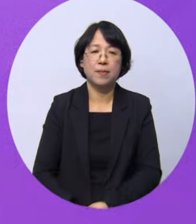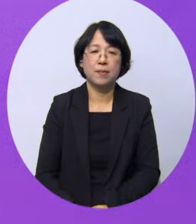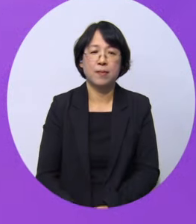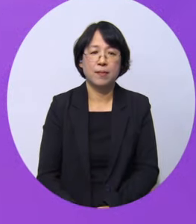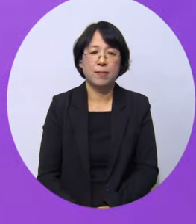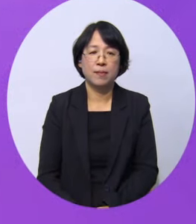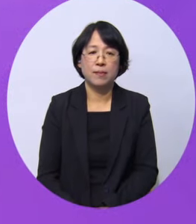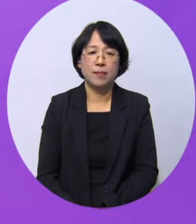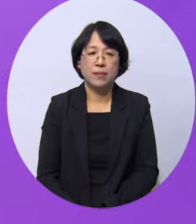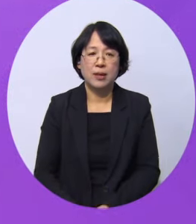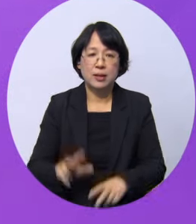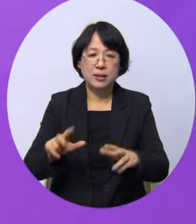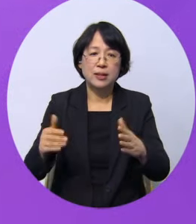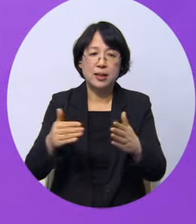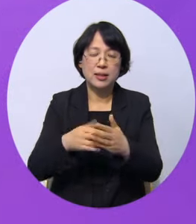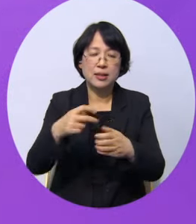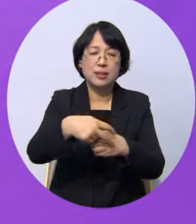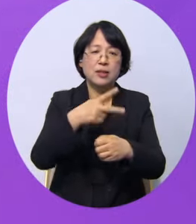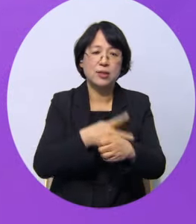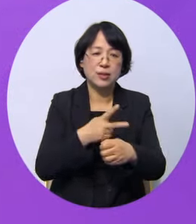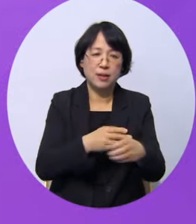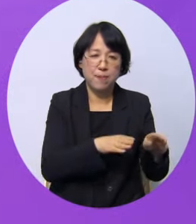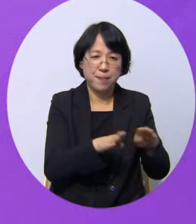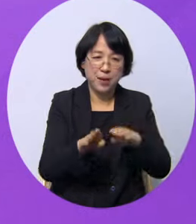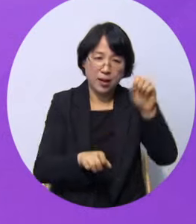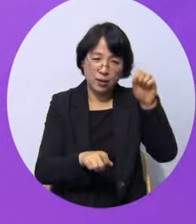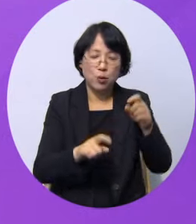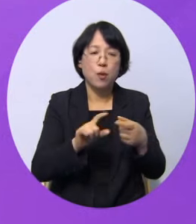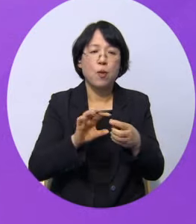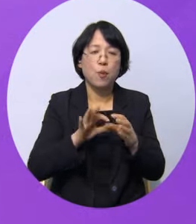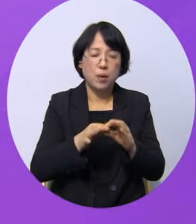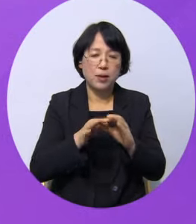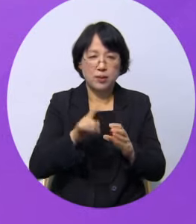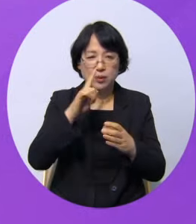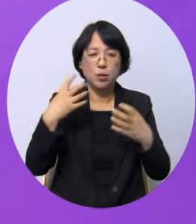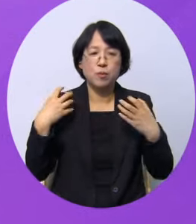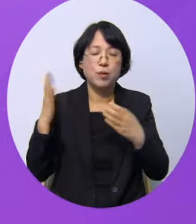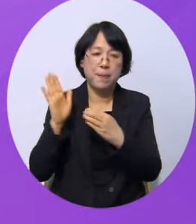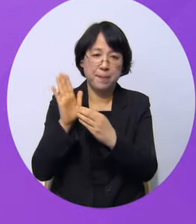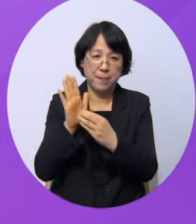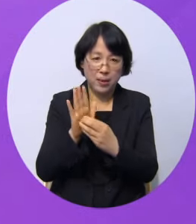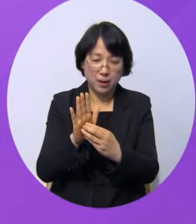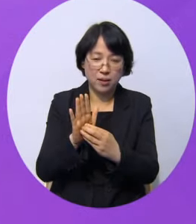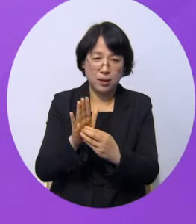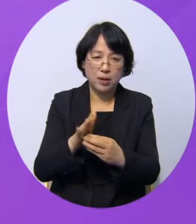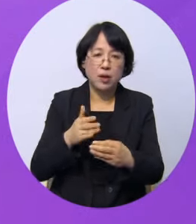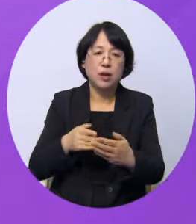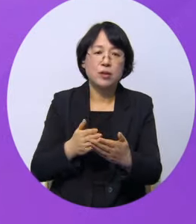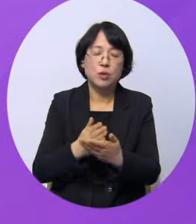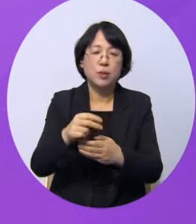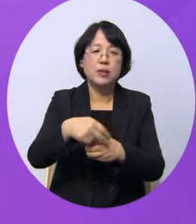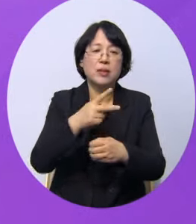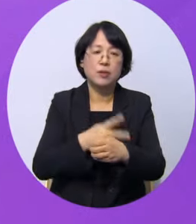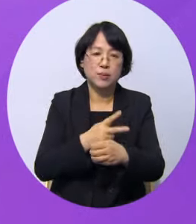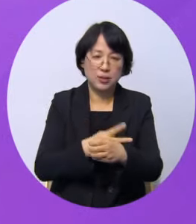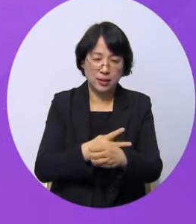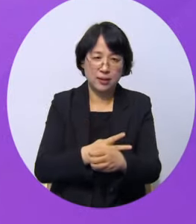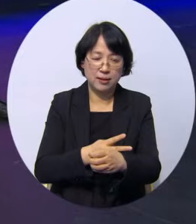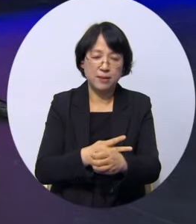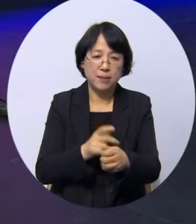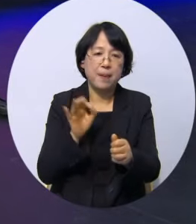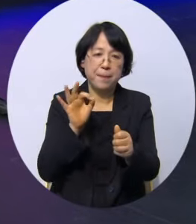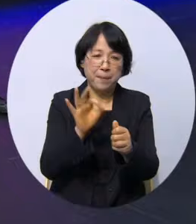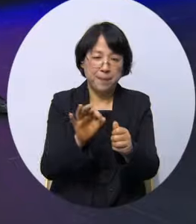계획입니다네 지금까지 의사 집단 행동과 관련한 정부의 대응 그리고 중대본이 마련한 전공이 처우 개선 방안까지 자세히